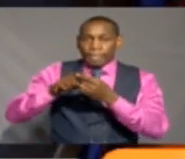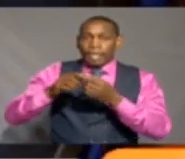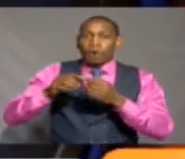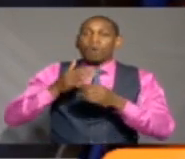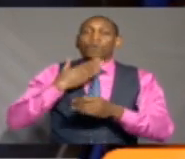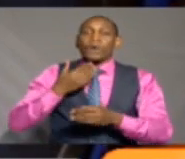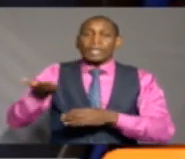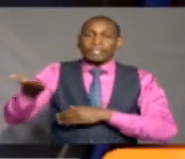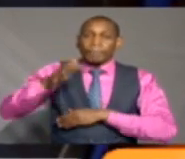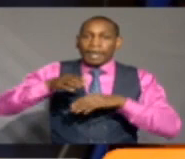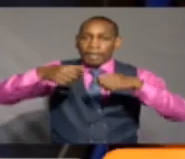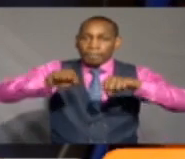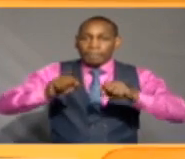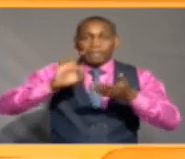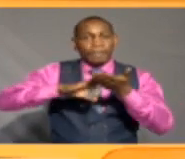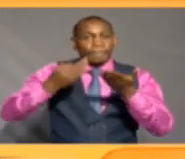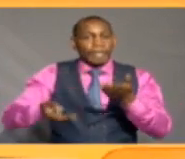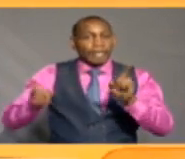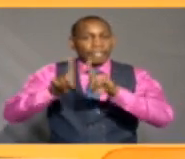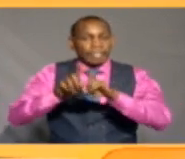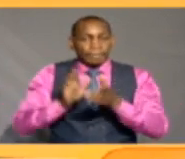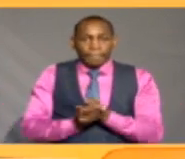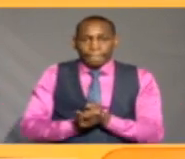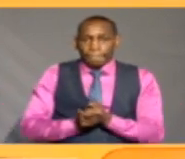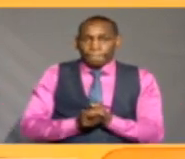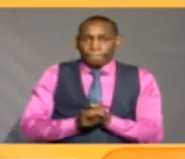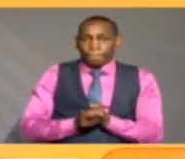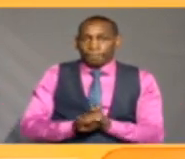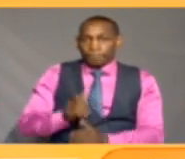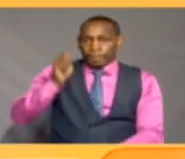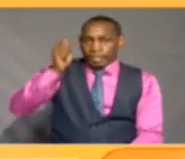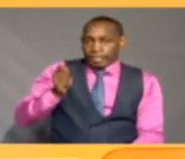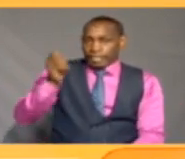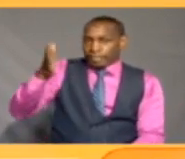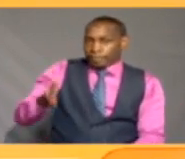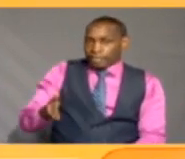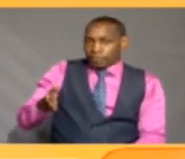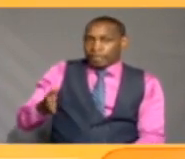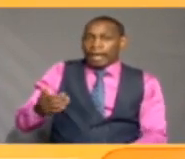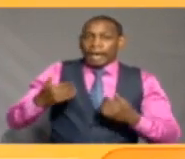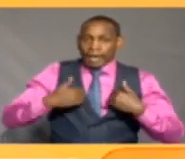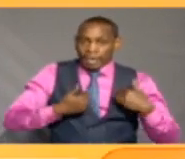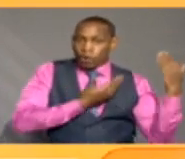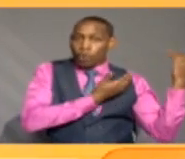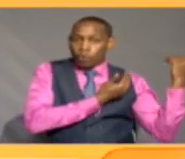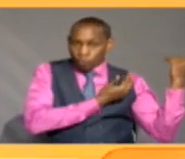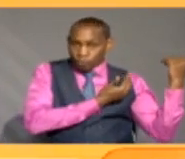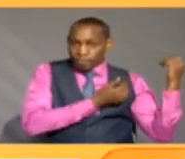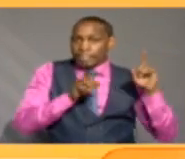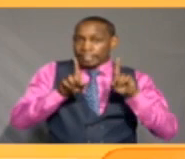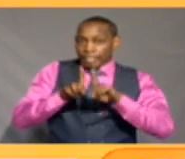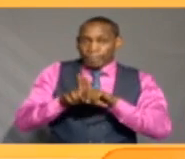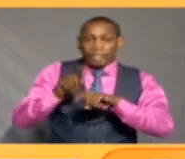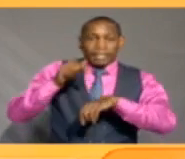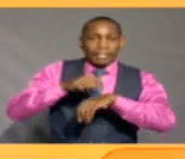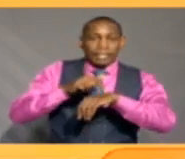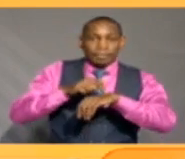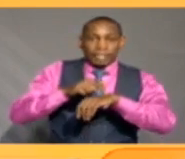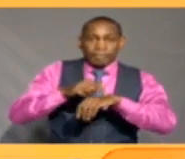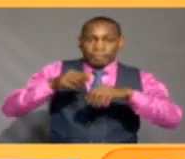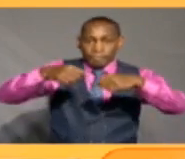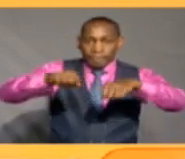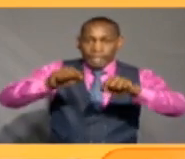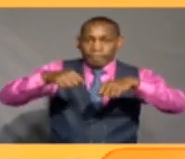hiyo zimegonga mwamba. Jaji mwenye nilikuwa na imani na yeye, wakati anayachiria